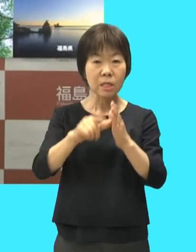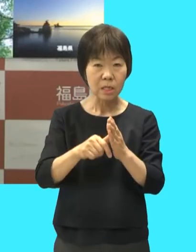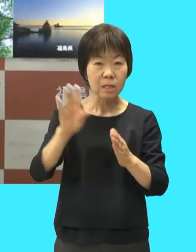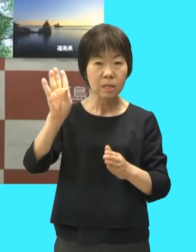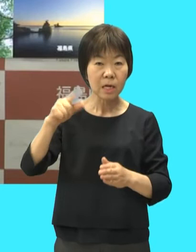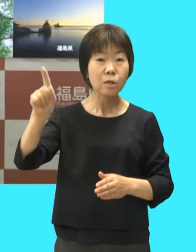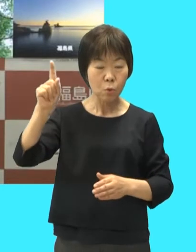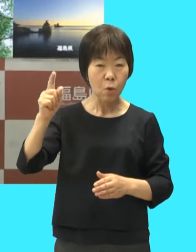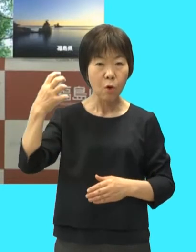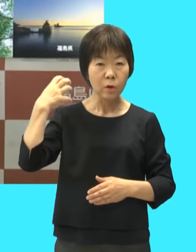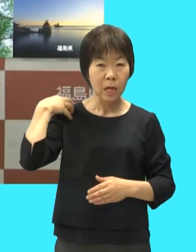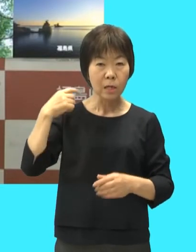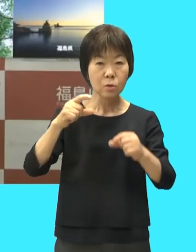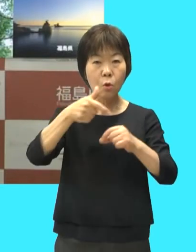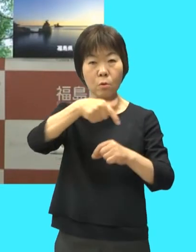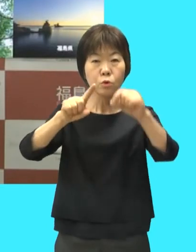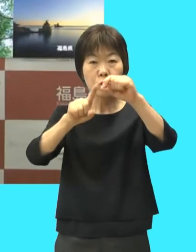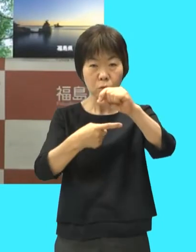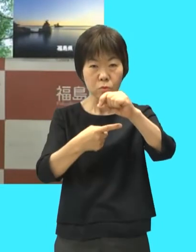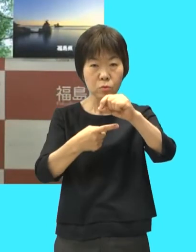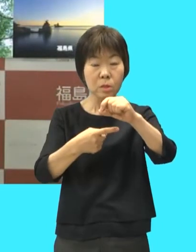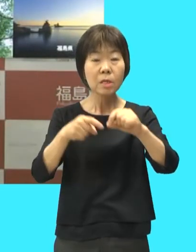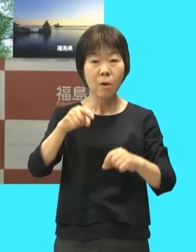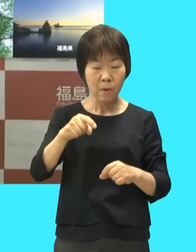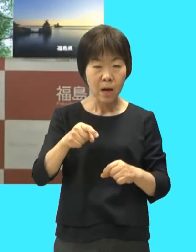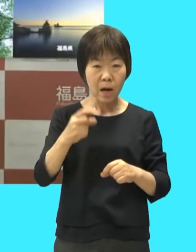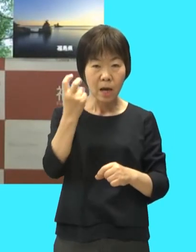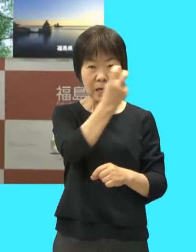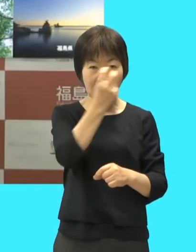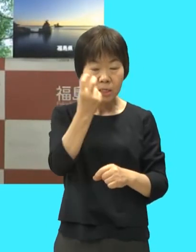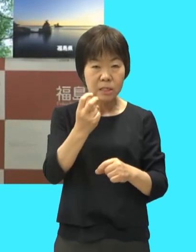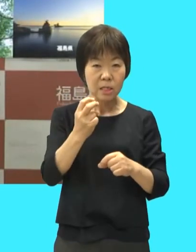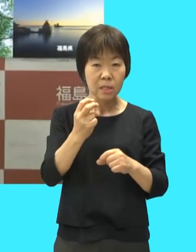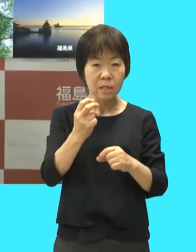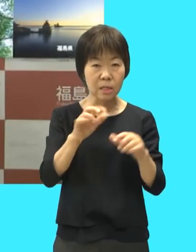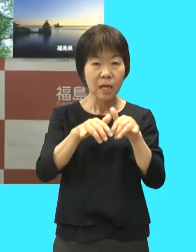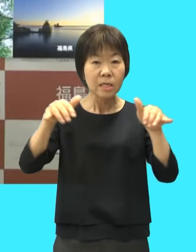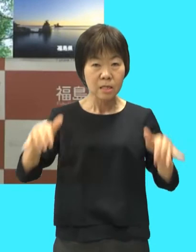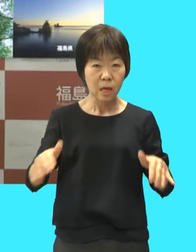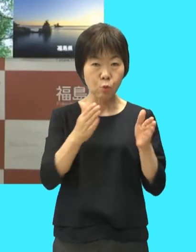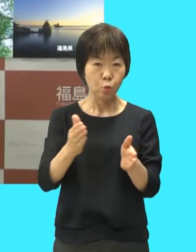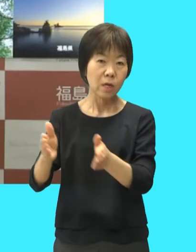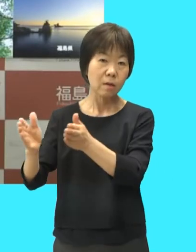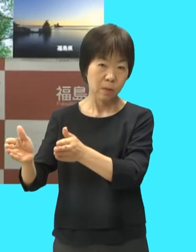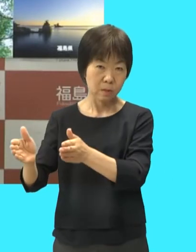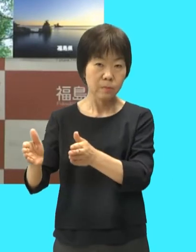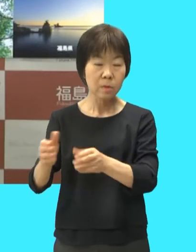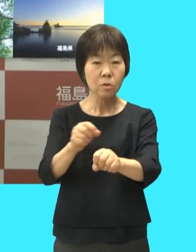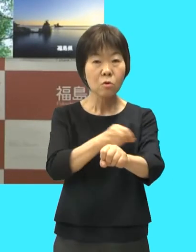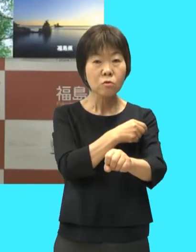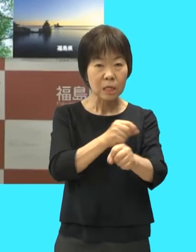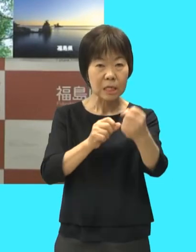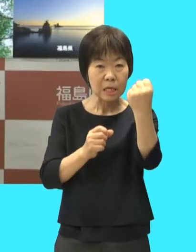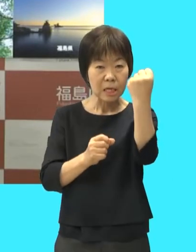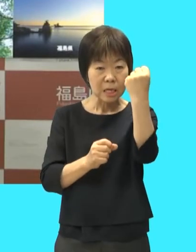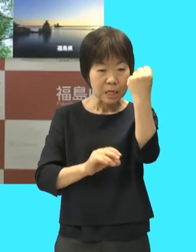県の担当部局においてはその監視体制というものを整えているところでございます。特にインフラ